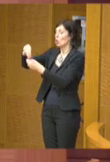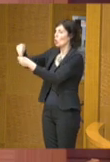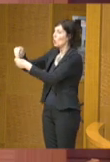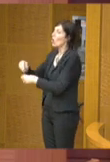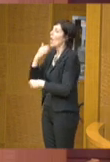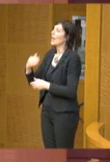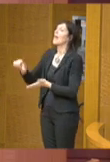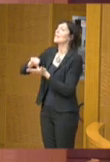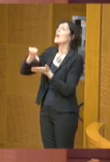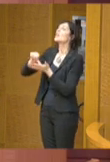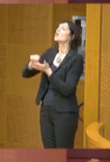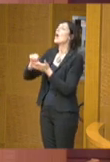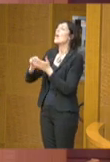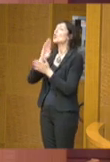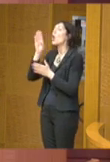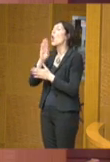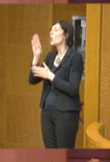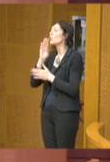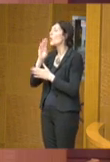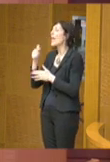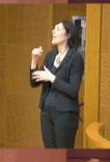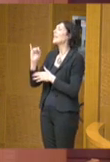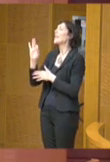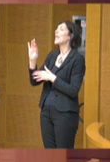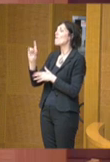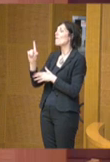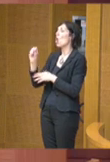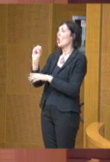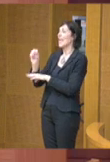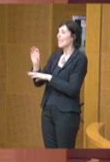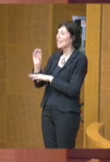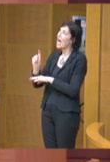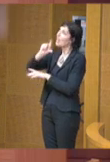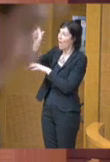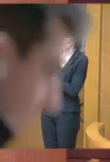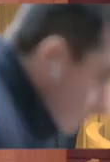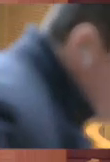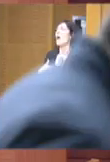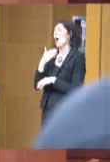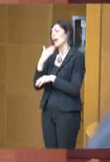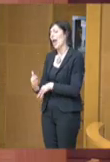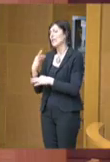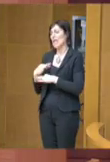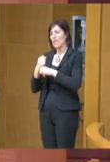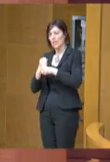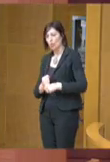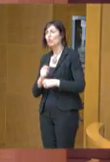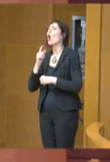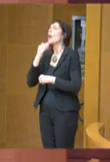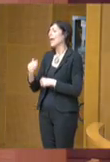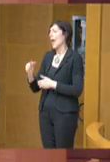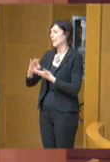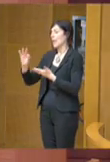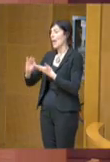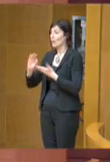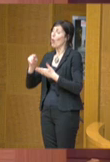consulenza tiflodidattica in tutta Italia e volevo ringraziare le istituzioni, le scuole, perché questo è quello che ci piace.